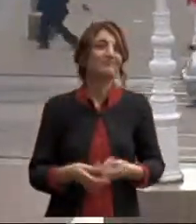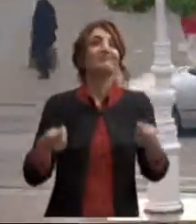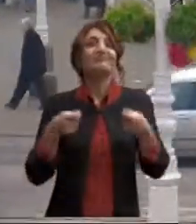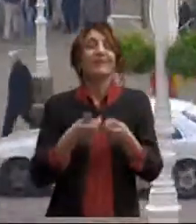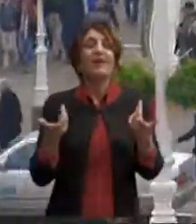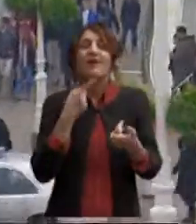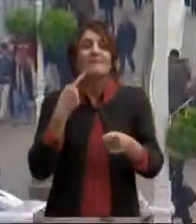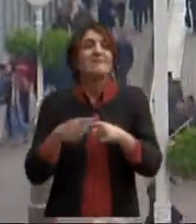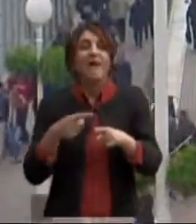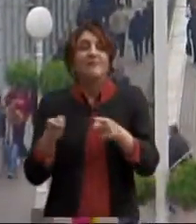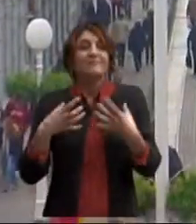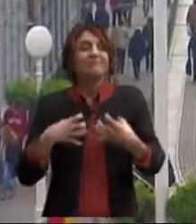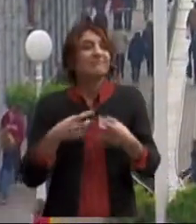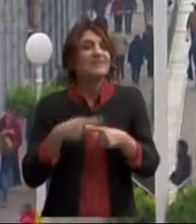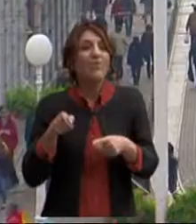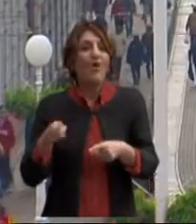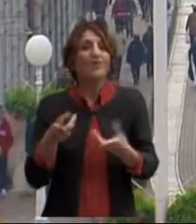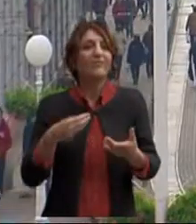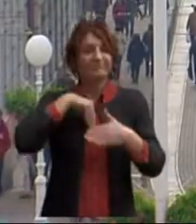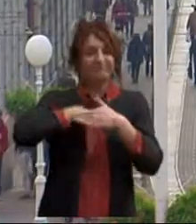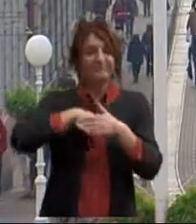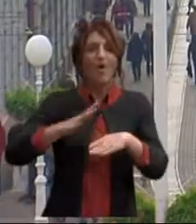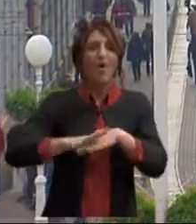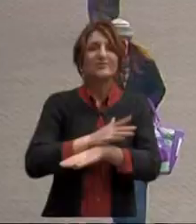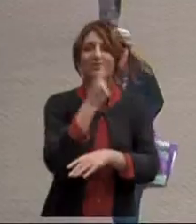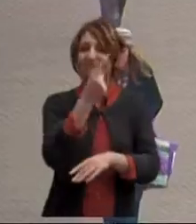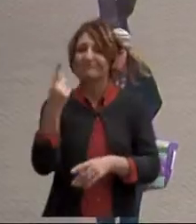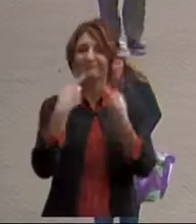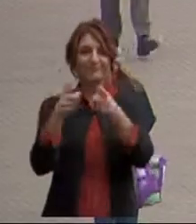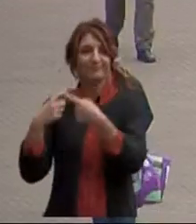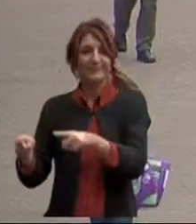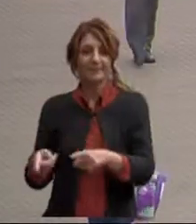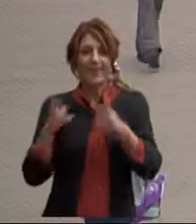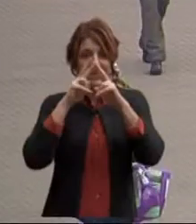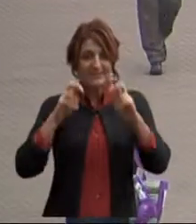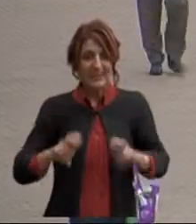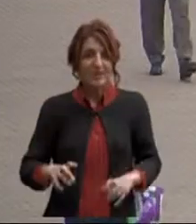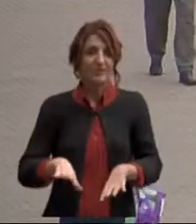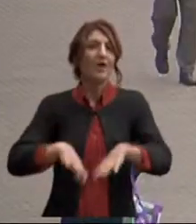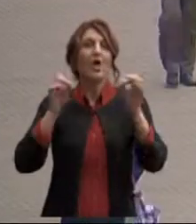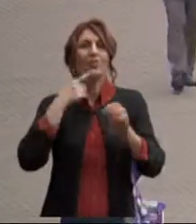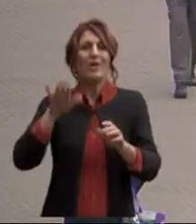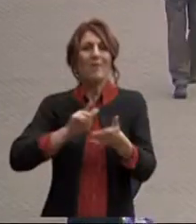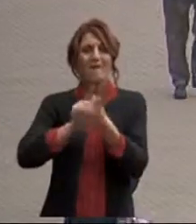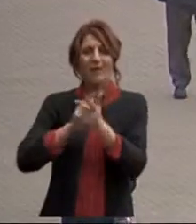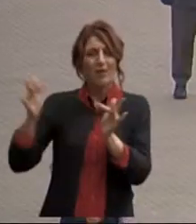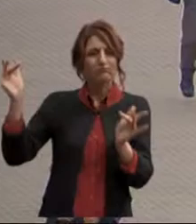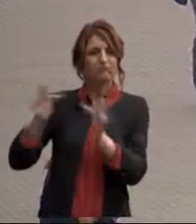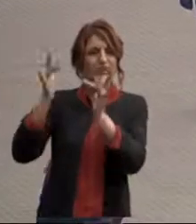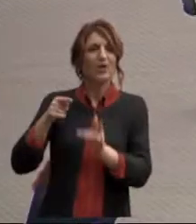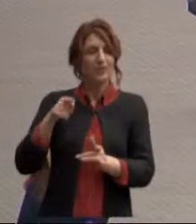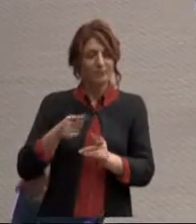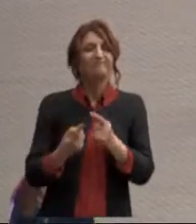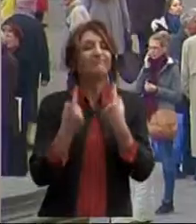što ga uzrokuje, jer ipak se radi o subjektivnom osjećaju pojedinca. Istraživanjima je otkriveno da meteoropati uistinu postoje, te